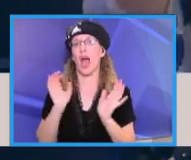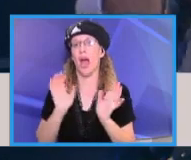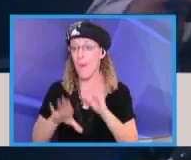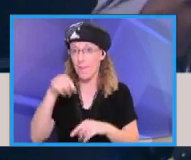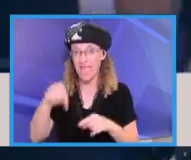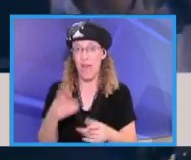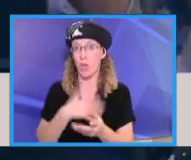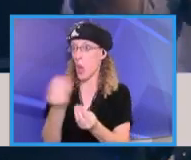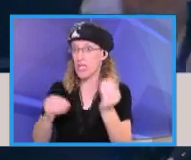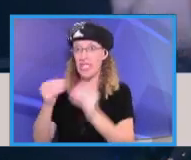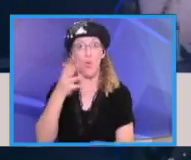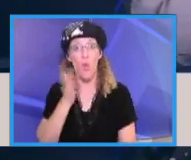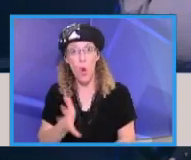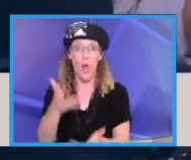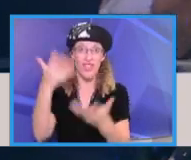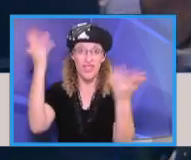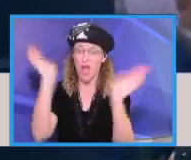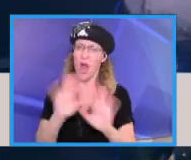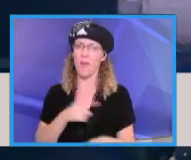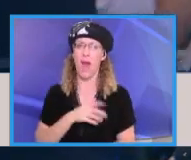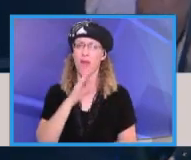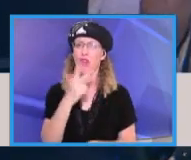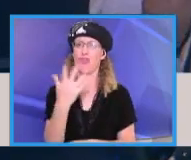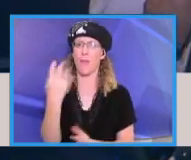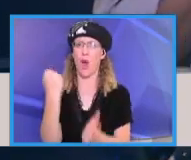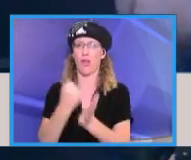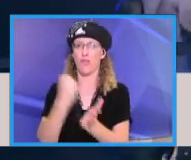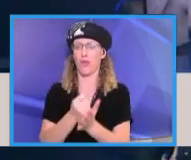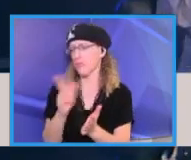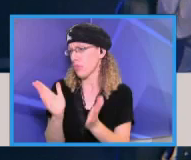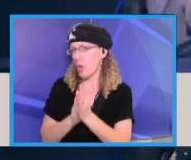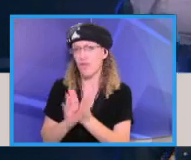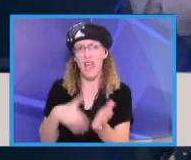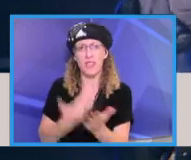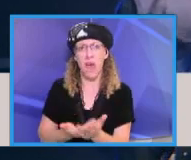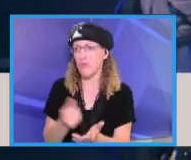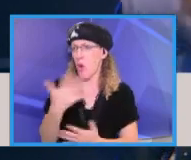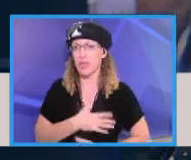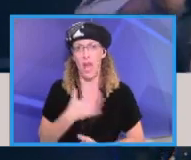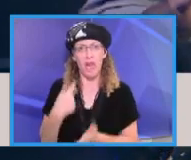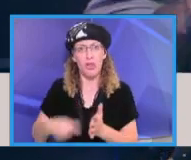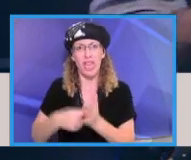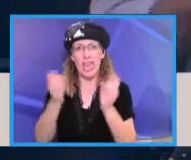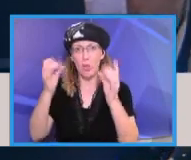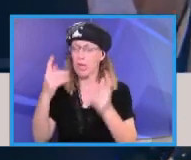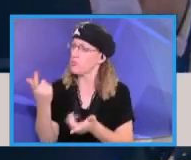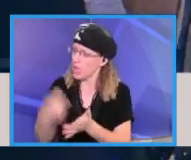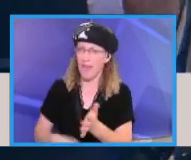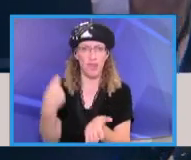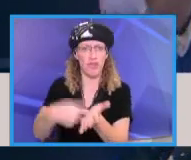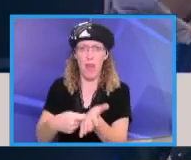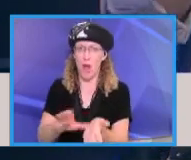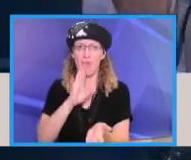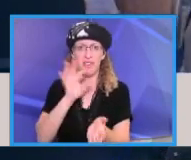ואילך, אתה רוצה להוסיף חומרות, רוצה, אני אין לי שום בעיה עם 3-4 חותמות, 3-4 חותמות זה עניין של ביקוש והיצע. מי שרוצה לקנות אותם הידורים, שיקנה וישלם. אבל